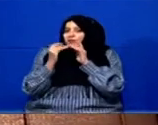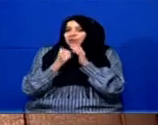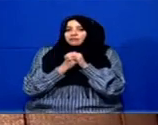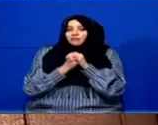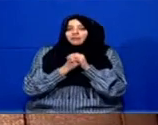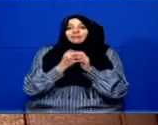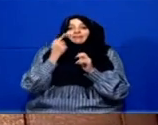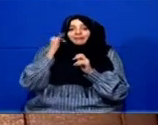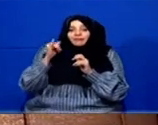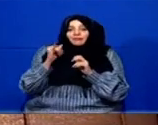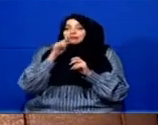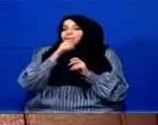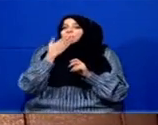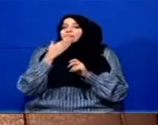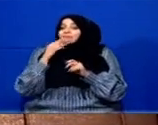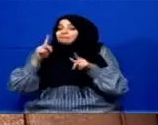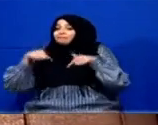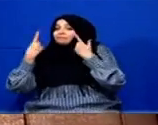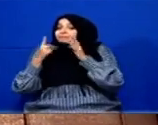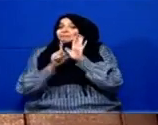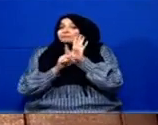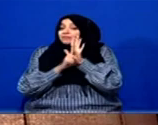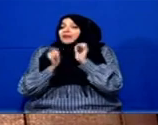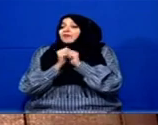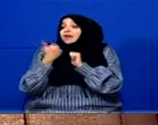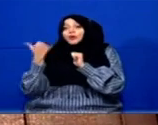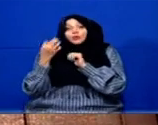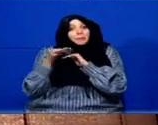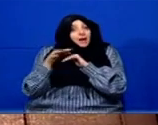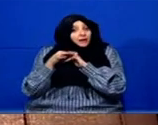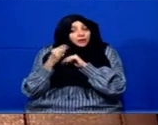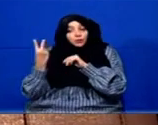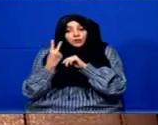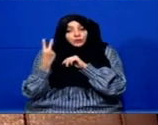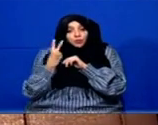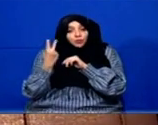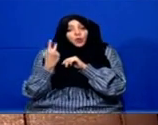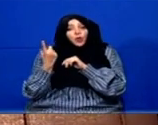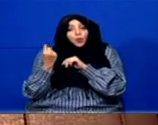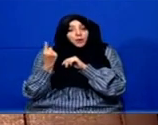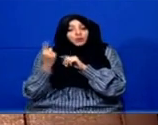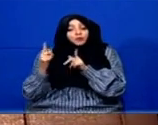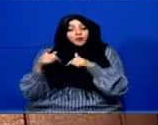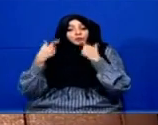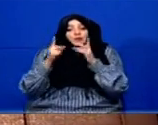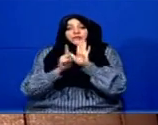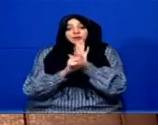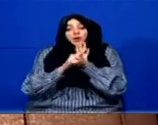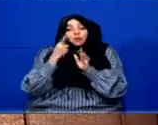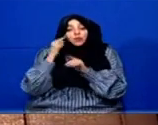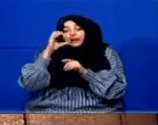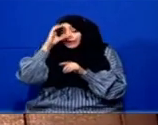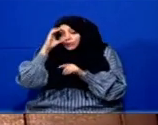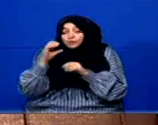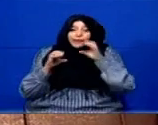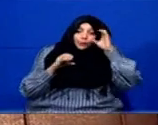والا تروحي الكشئين انت وزوجتك تروحوا للامام نفتي باش يستمع